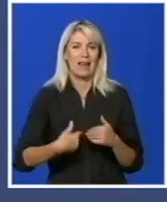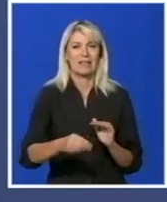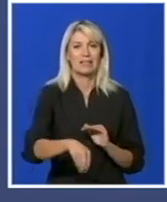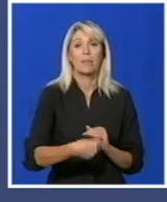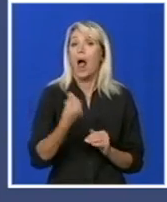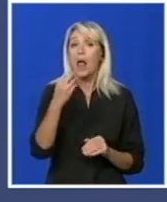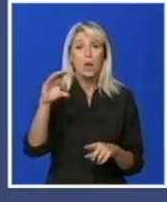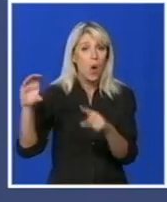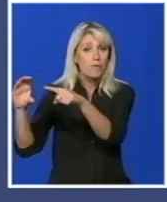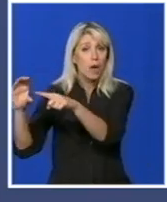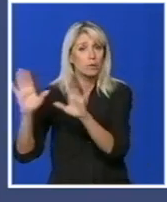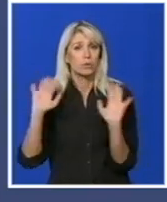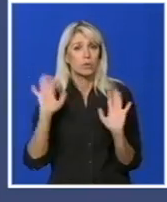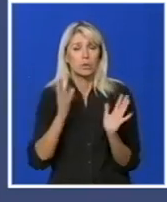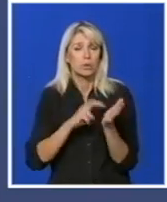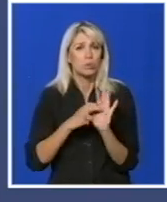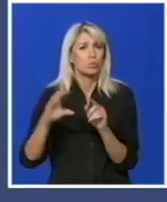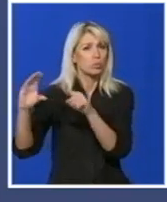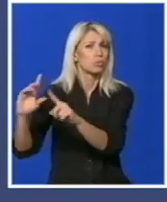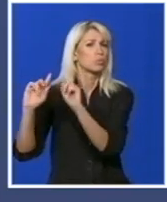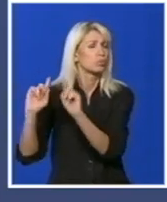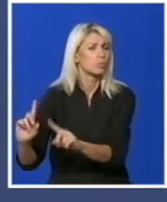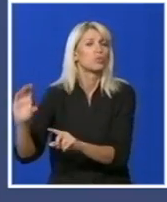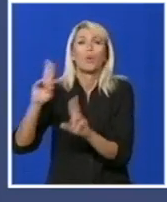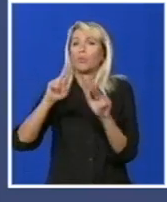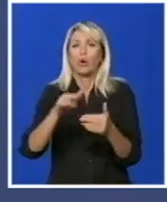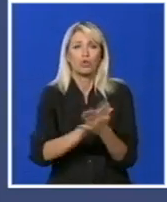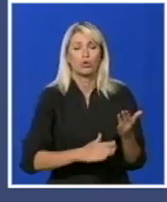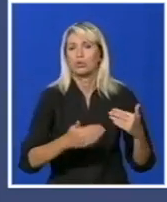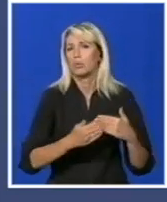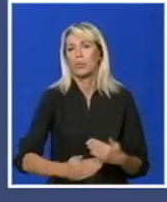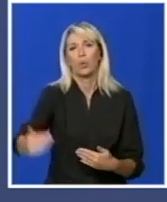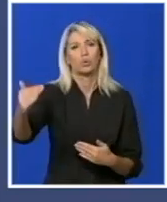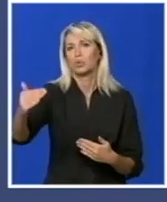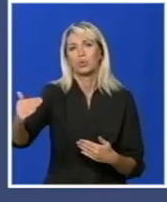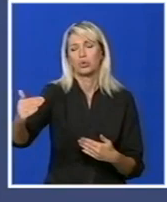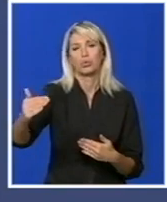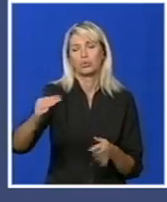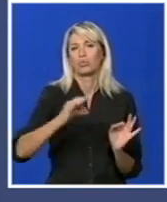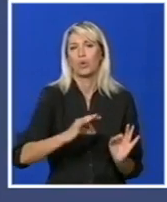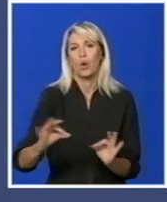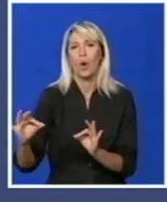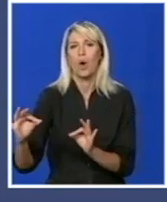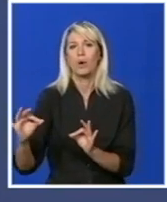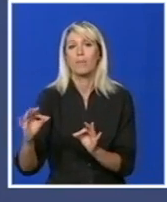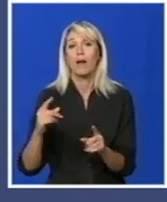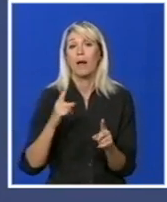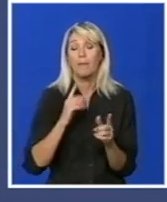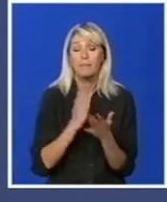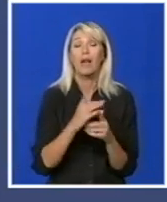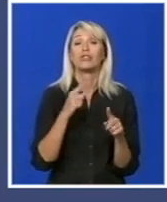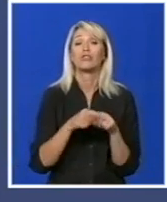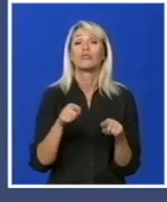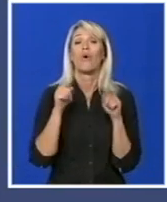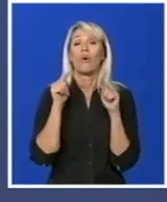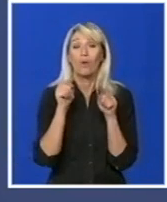su apsolutno adekvatna i možemo krenuti u postupke vantelesne oplodnje, jer upravo smo zbog toga